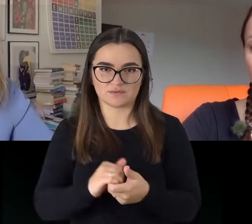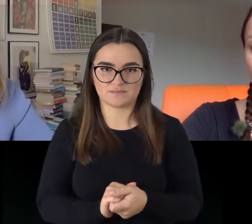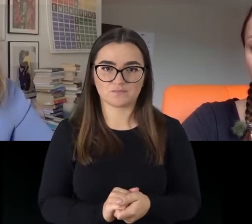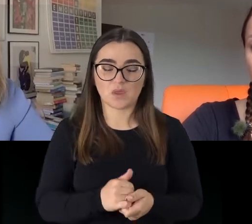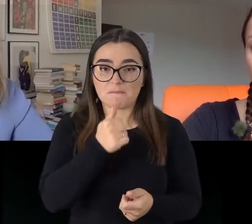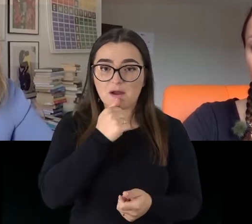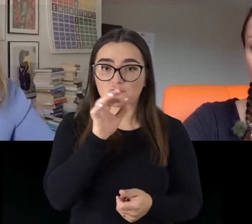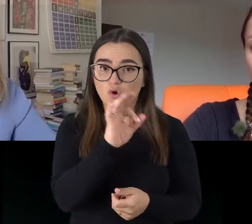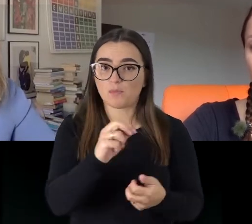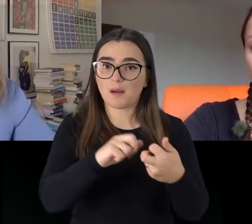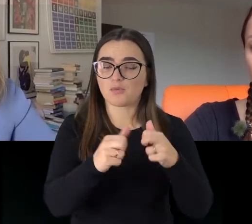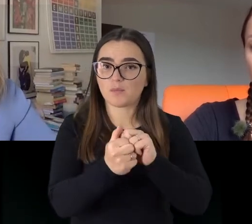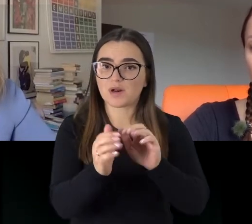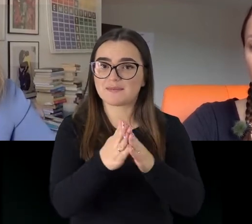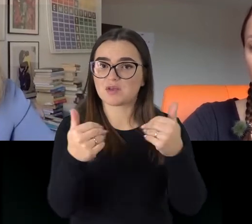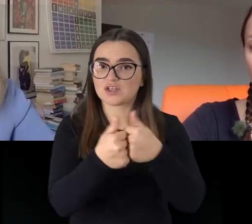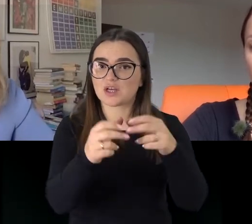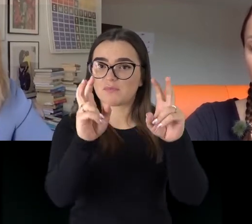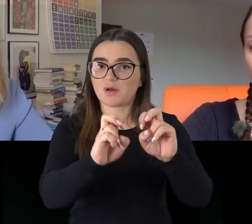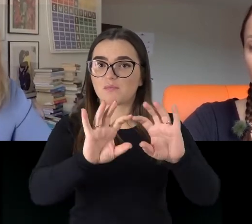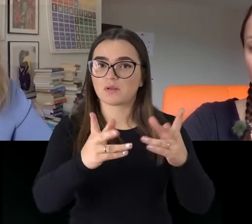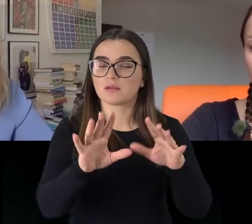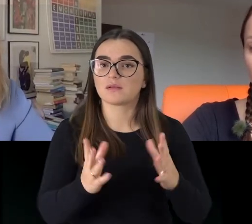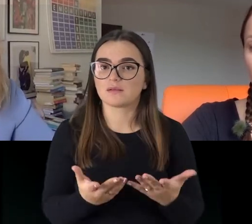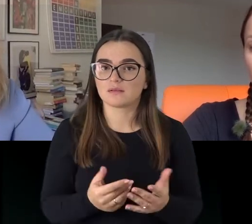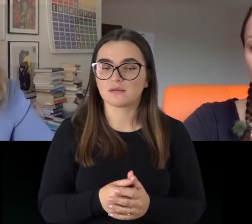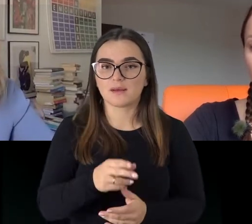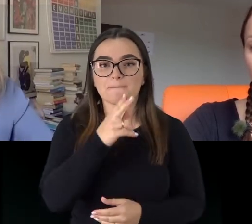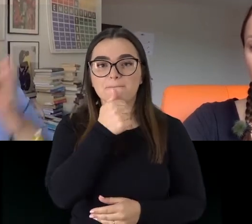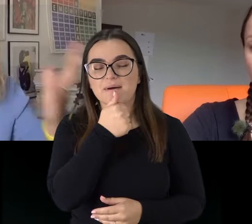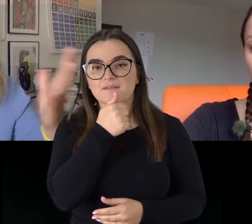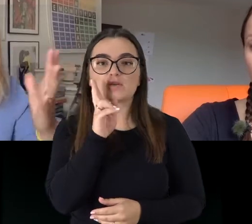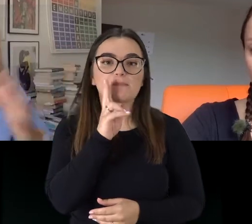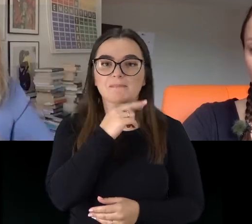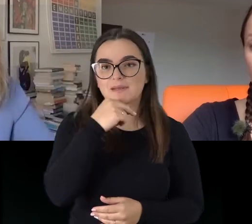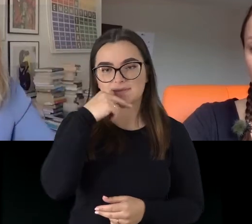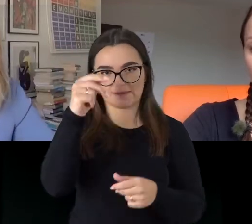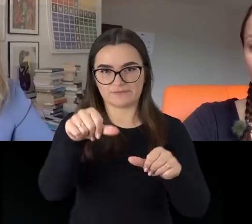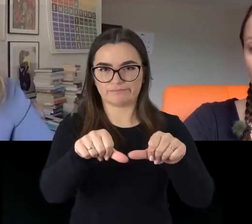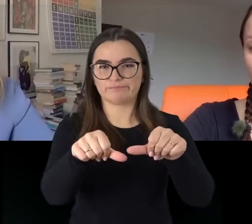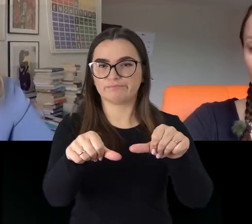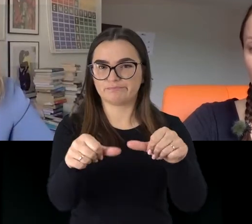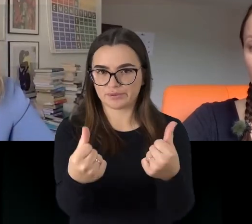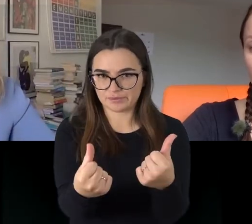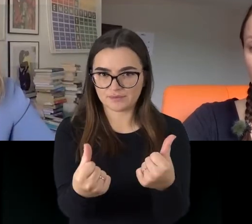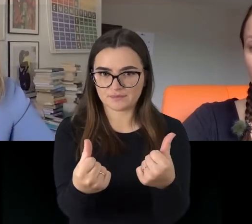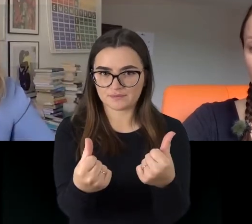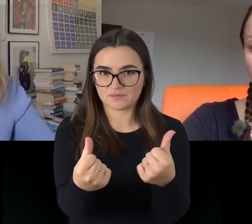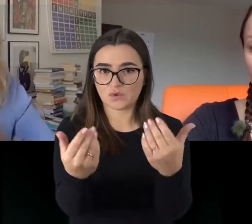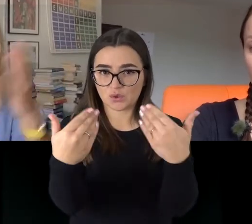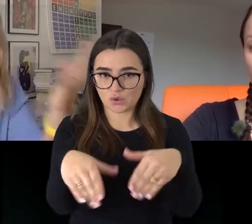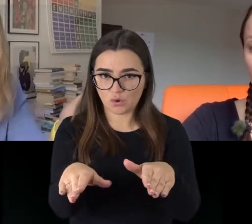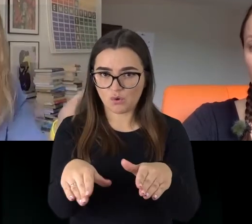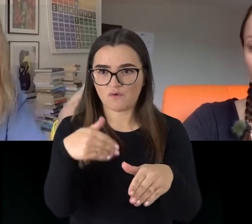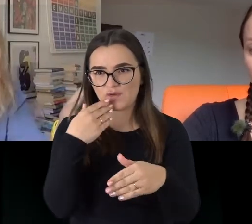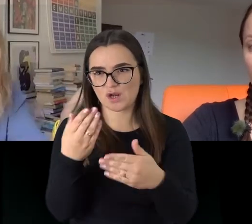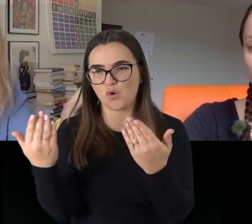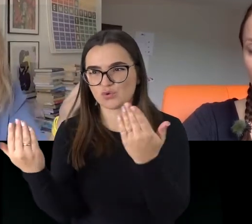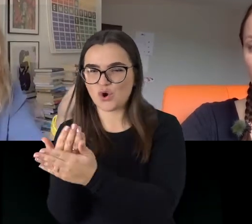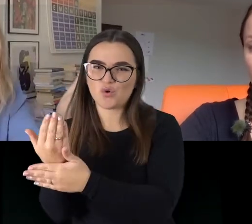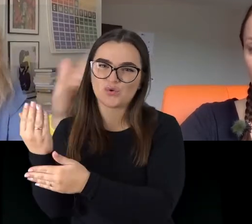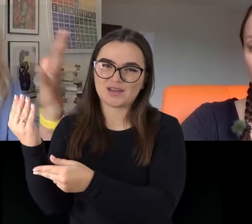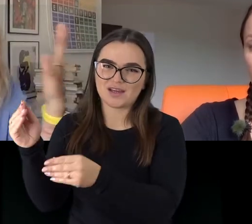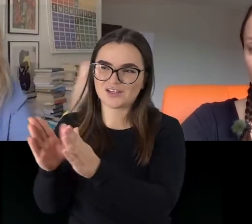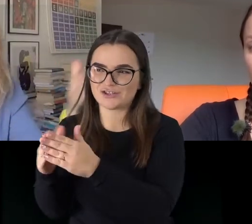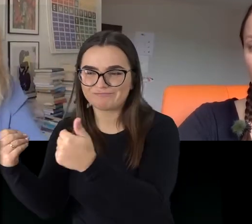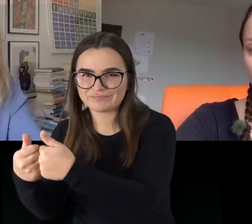šeima, kada yra tėvai po skyrybų, skiriasi partneriai, ar ne, ir tada jie sukuria kitą šeimas,